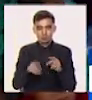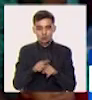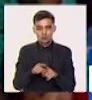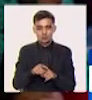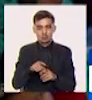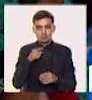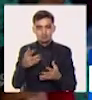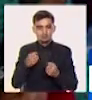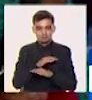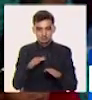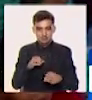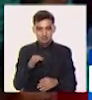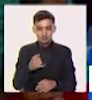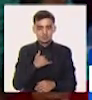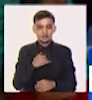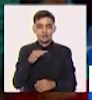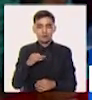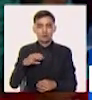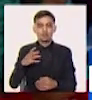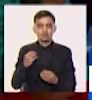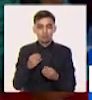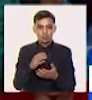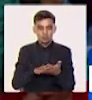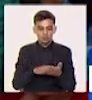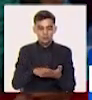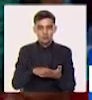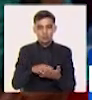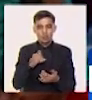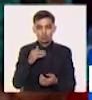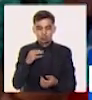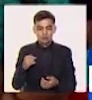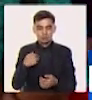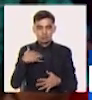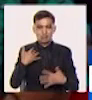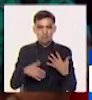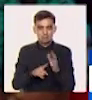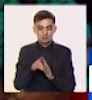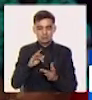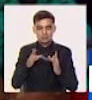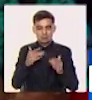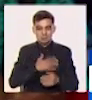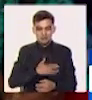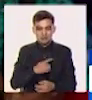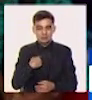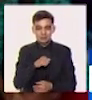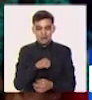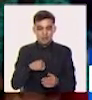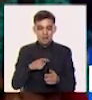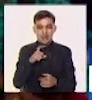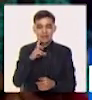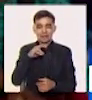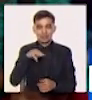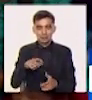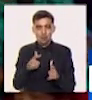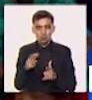саналады да, ол қабылданбайды бізде. Одан кейін бізде уже слабый болдық. Біз сабақ оқудан өзіміз басында уже ентіға дайындалып